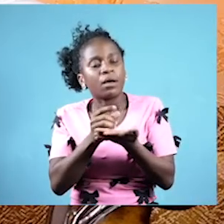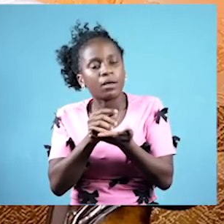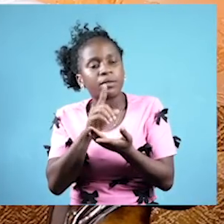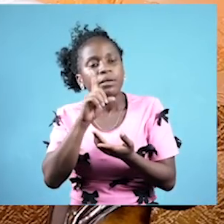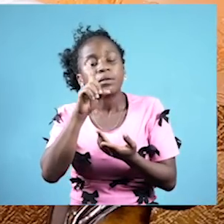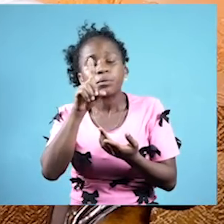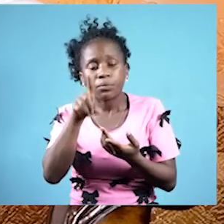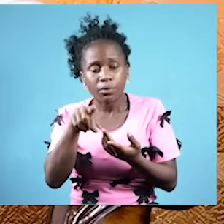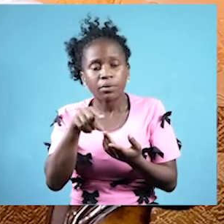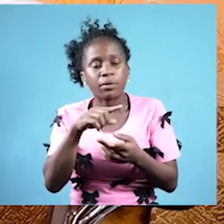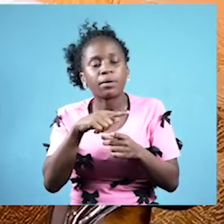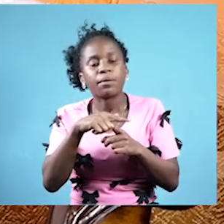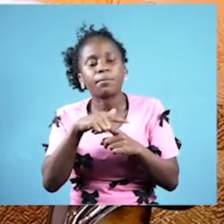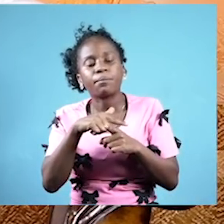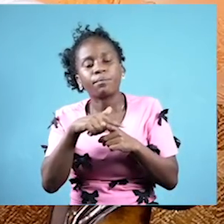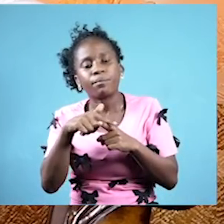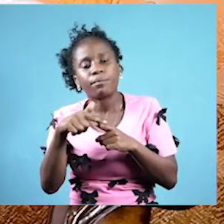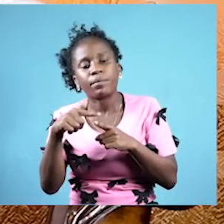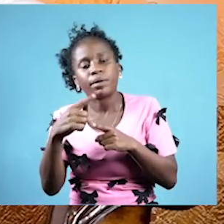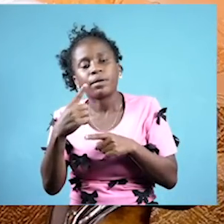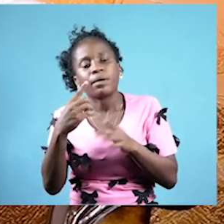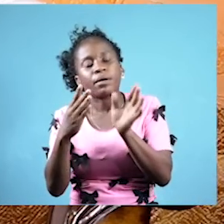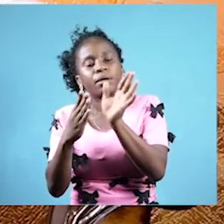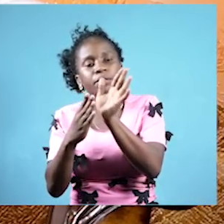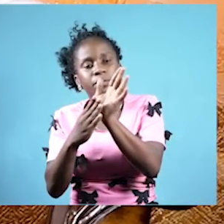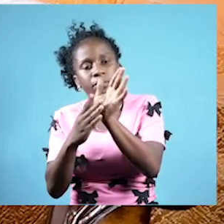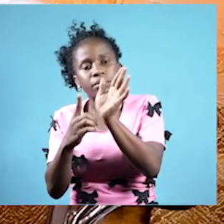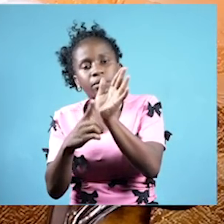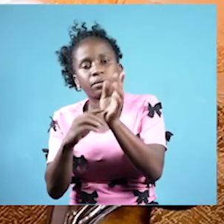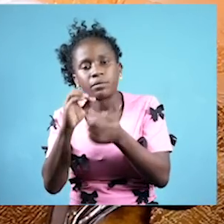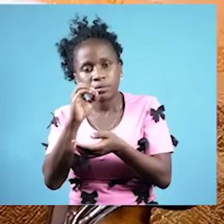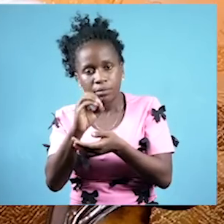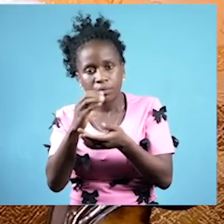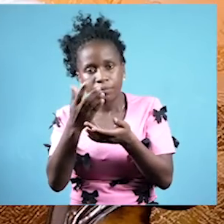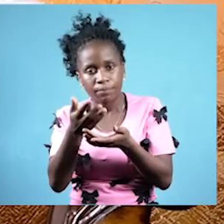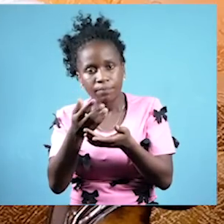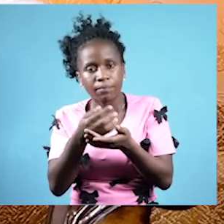lakini mwaka 64, mwaka mmoja kabla mimi sijienda,